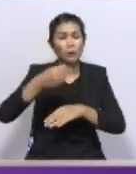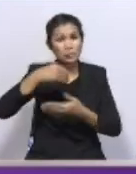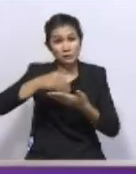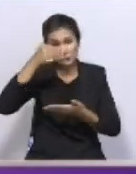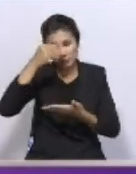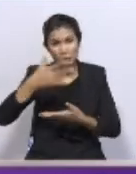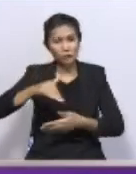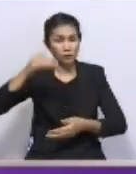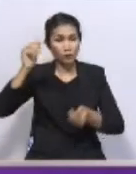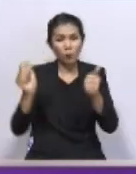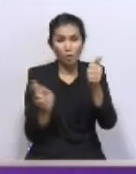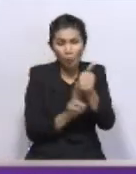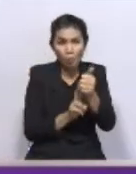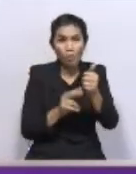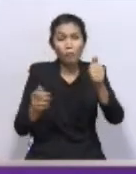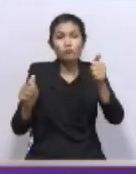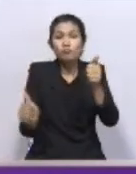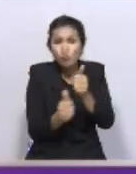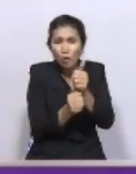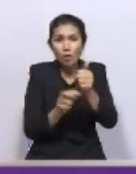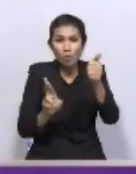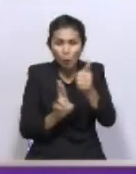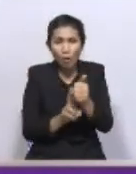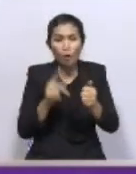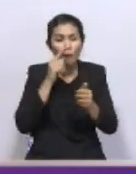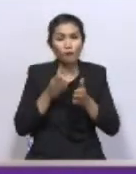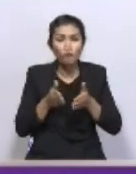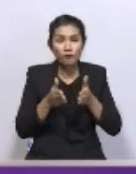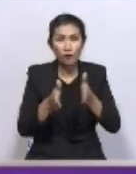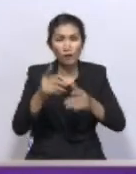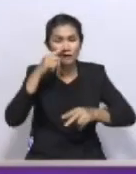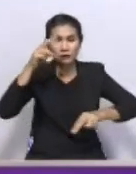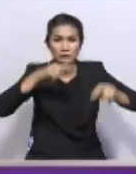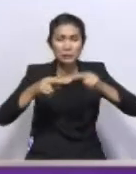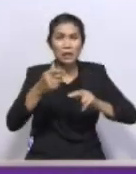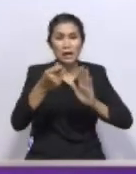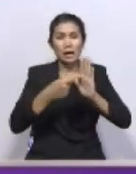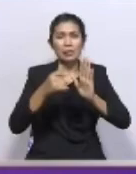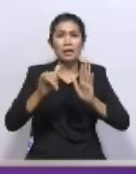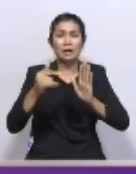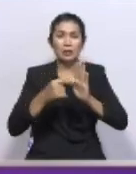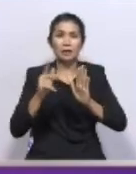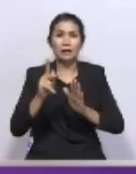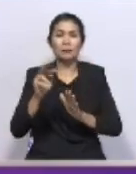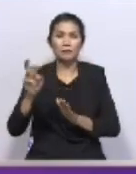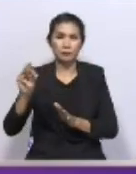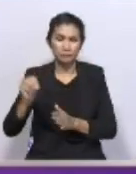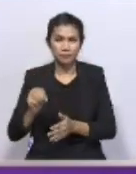ดีกรมตำรวจและรองอธิบดีกรมตำรวจฝ่ายป้องกันและปราบปรามอาชญากรรมพิเศษค่ะ